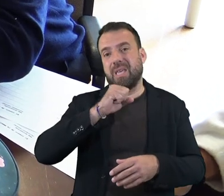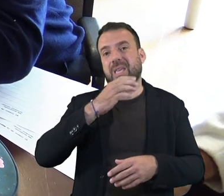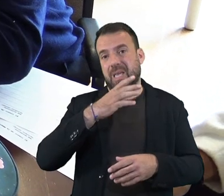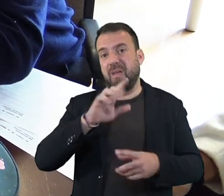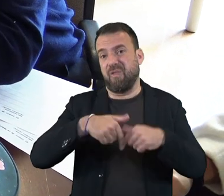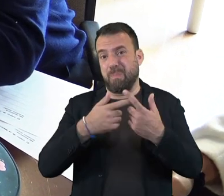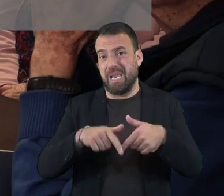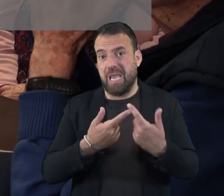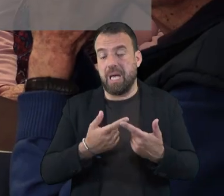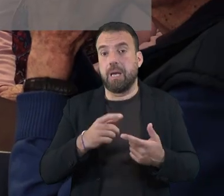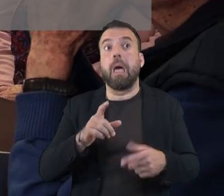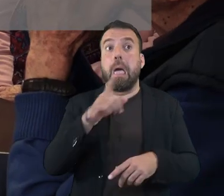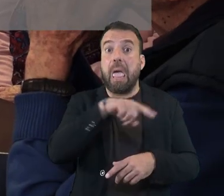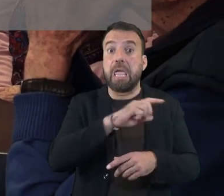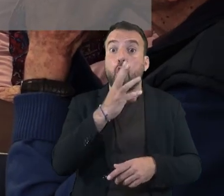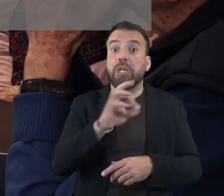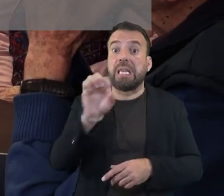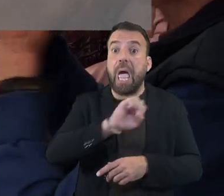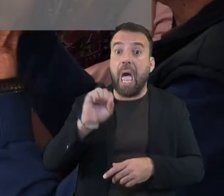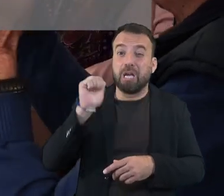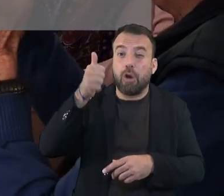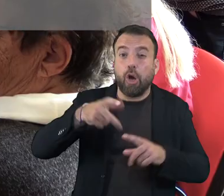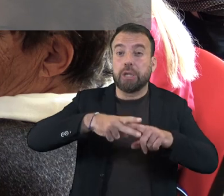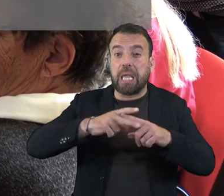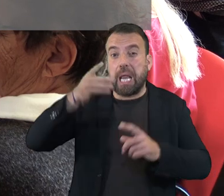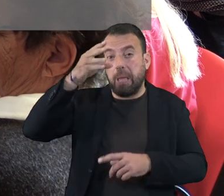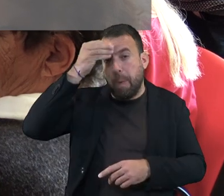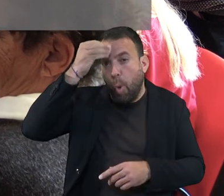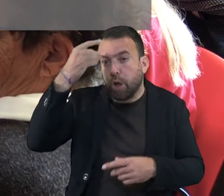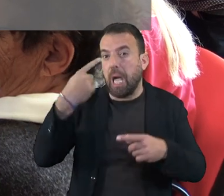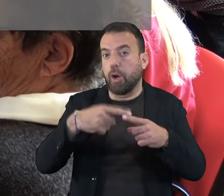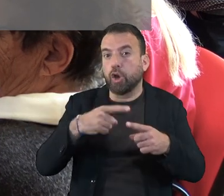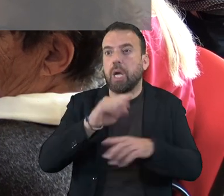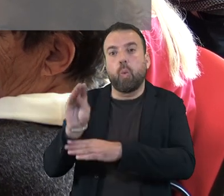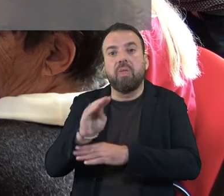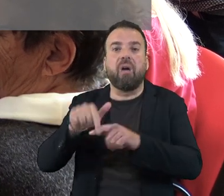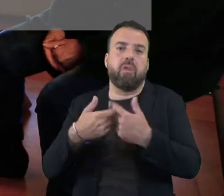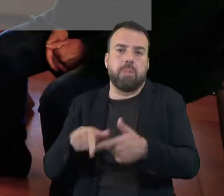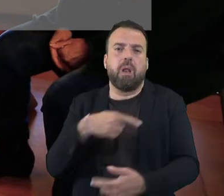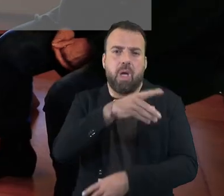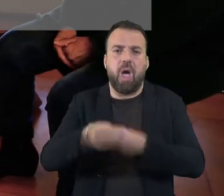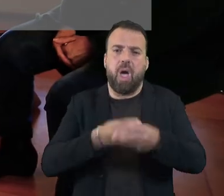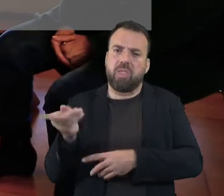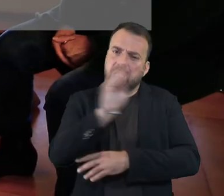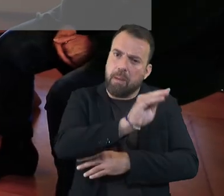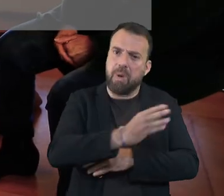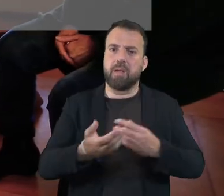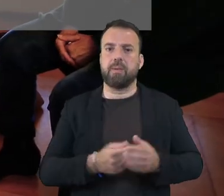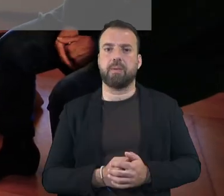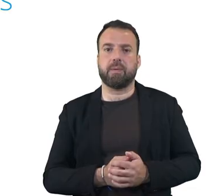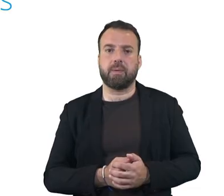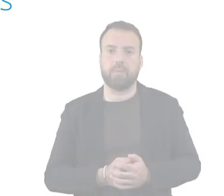'EVIF, l'equip d'Evesa i Família, que fa prop de 30 anys us dona suport i ajuda a través del taller de memòria i de familiars cuidadors.